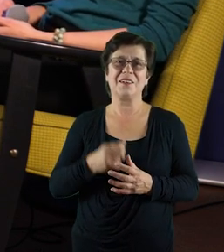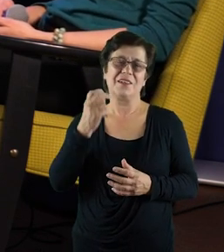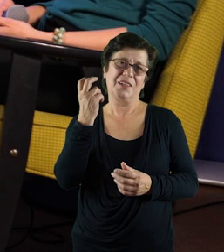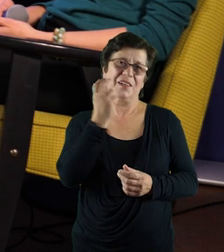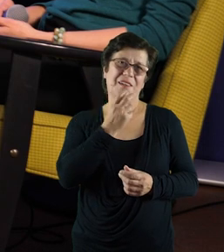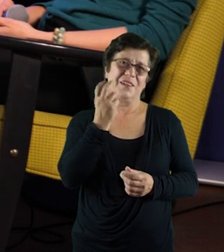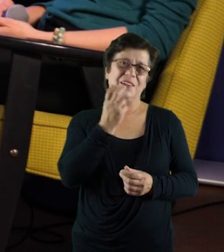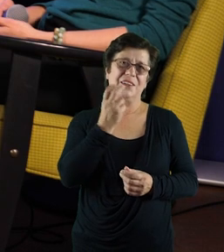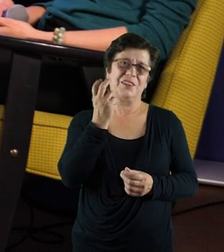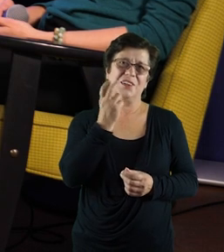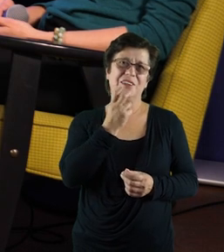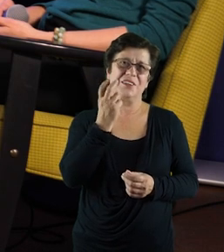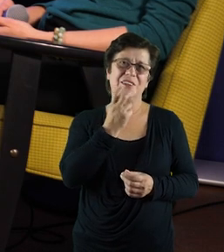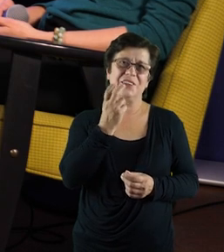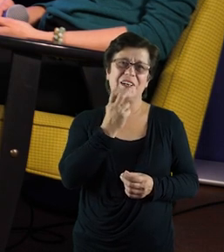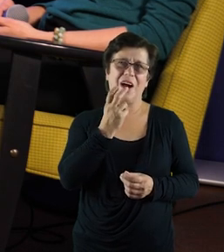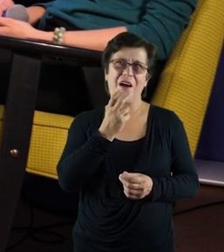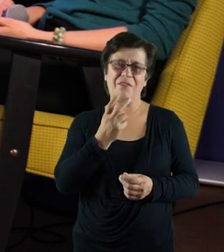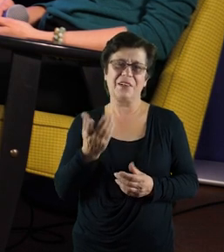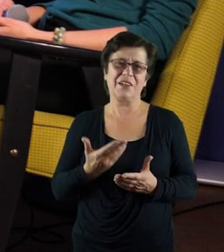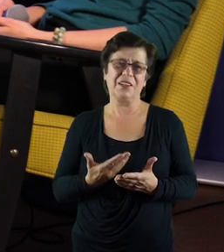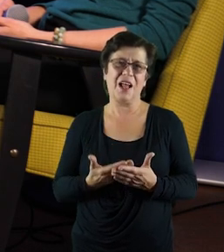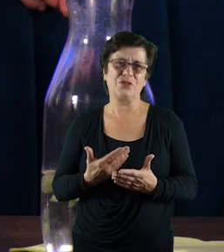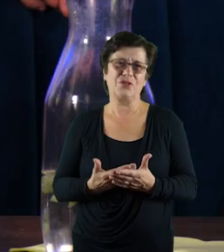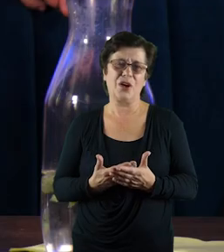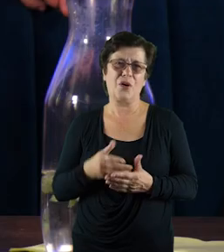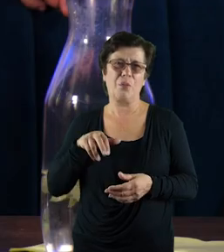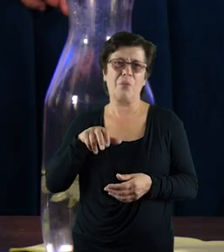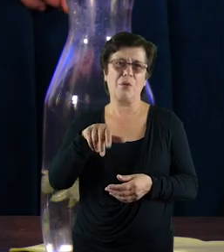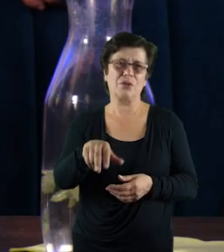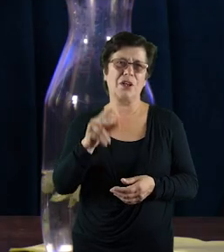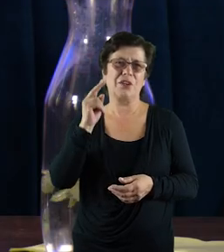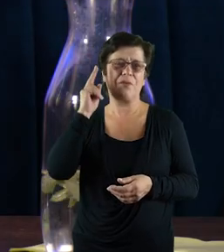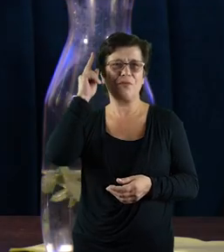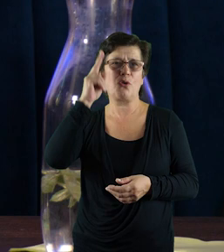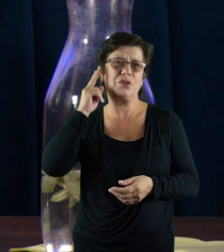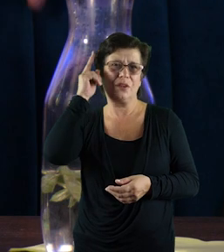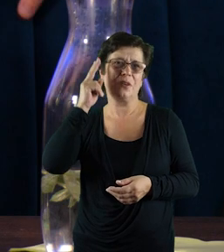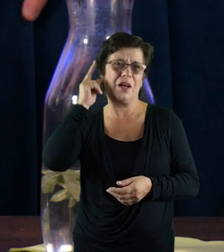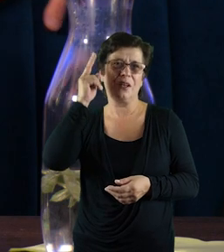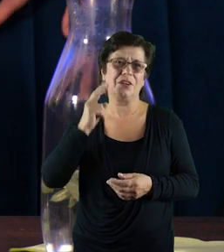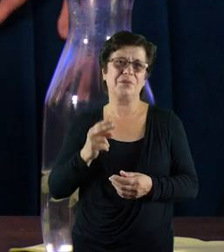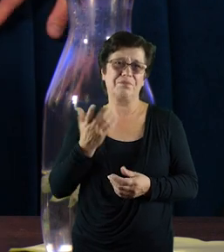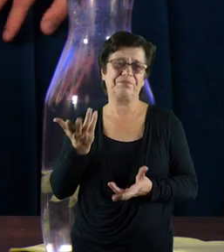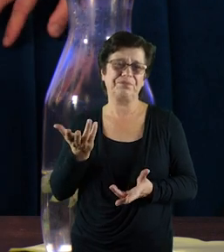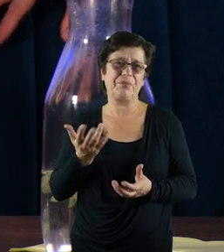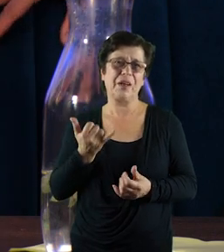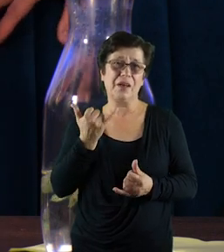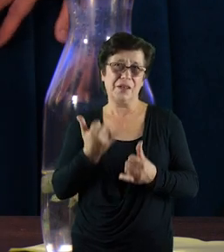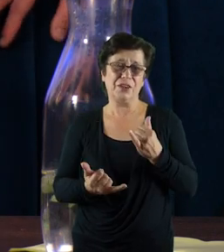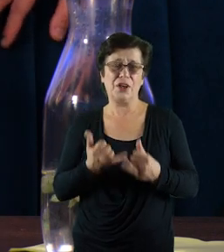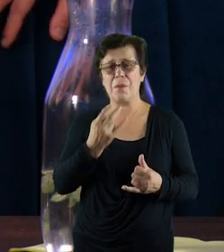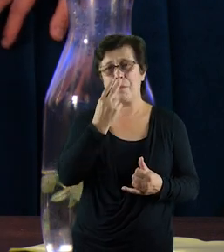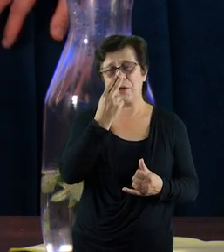drogą, to pójście Przybosia w ten socjalizm. To jest rzecz, która też mnie zdumiewa, bo jeżeli